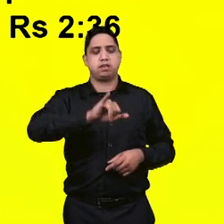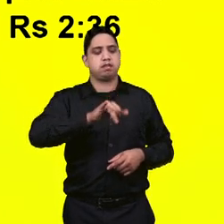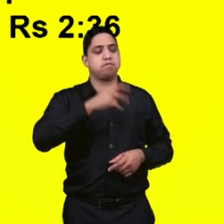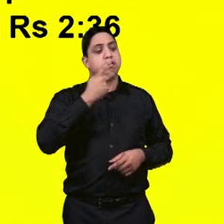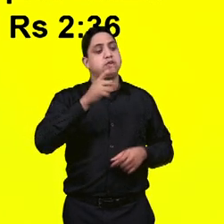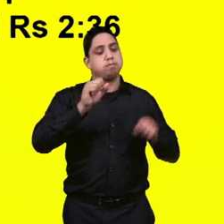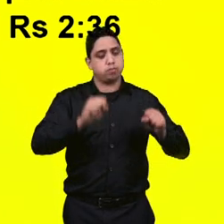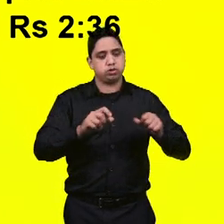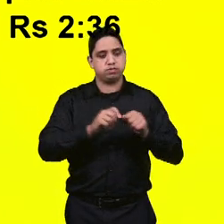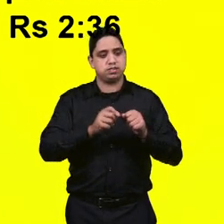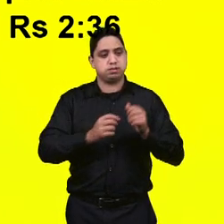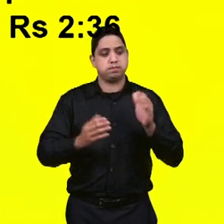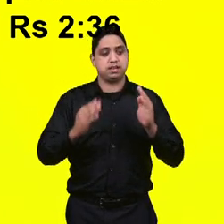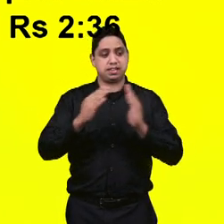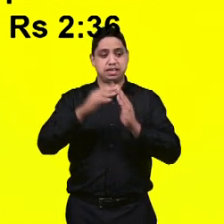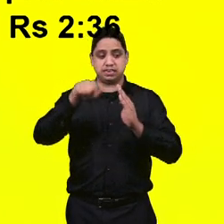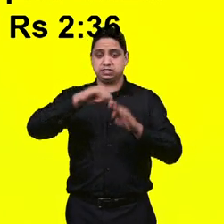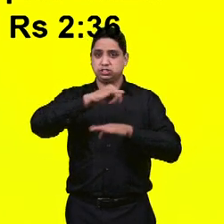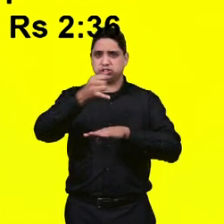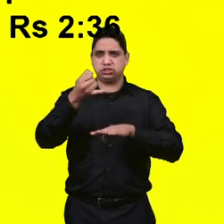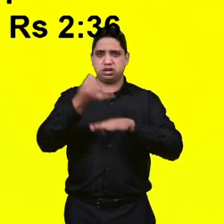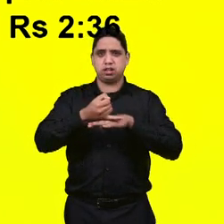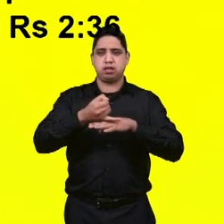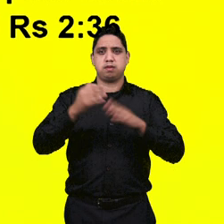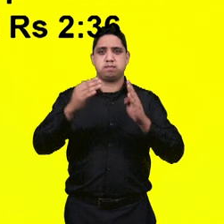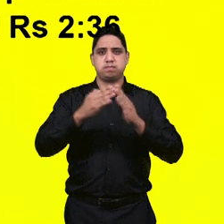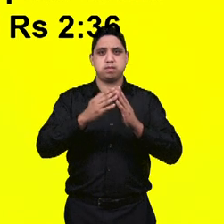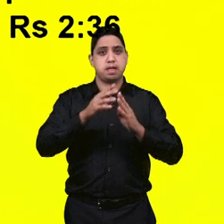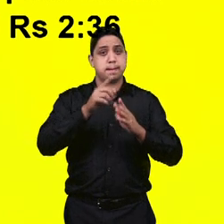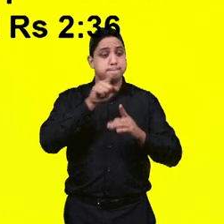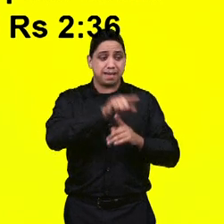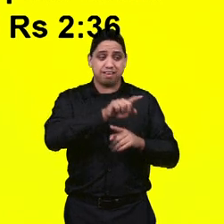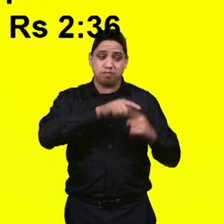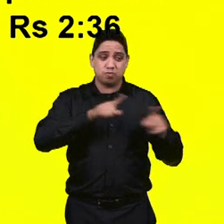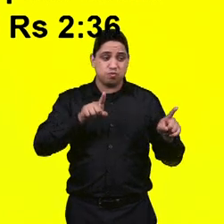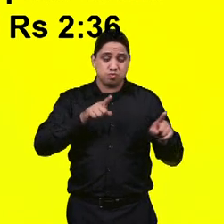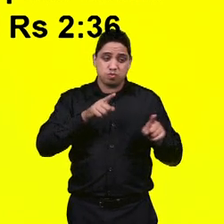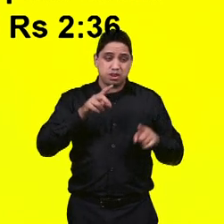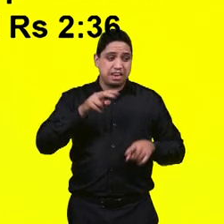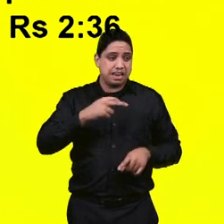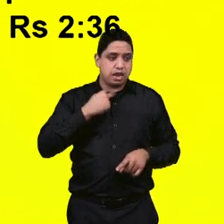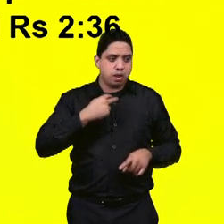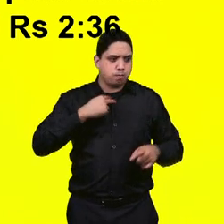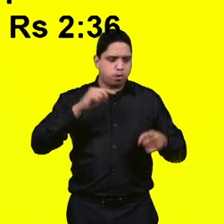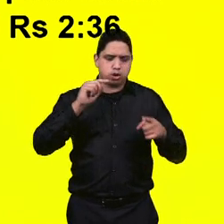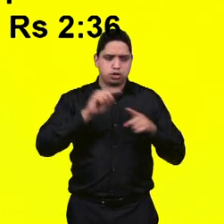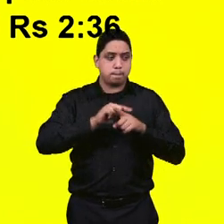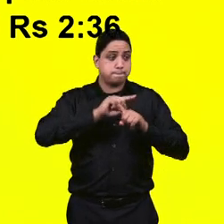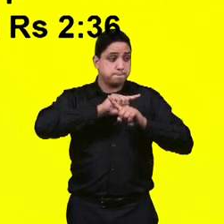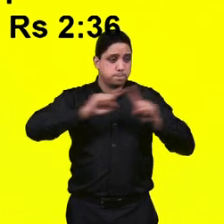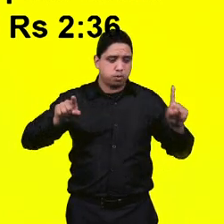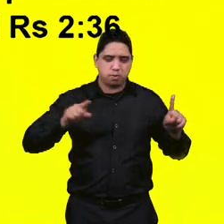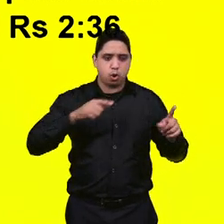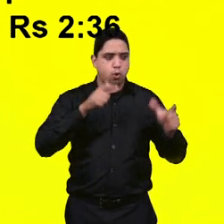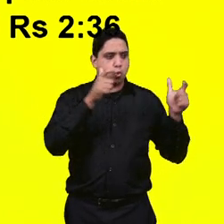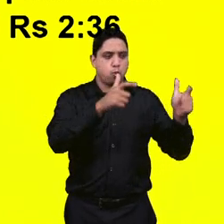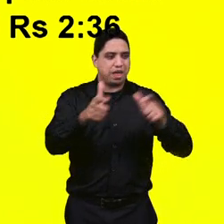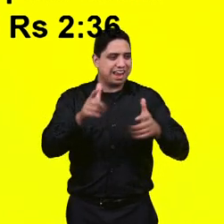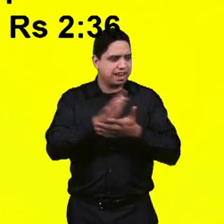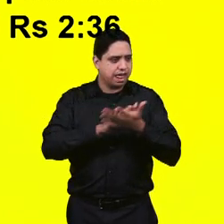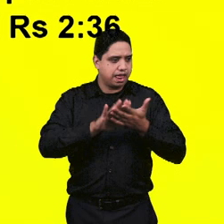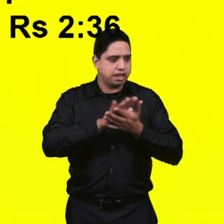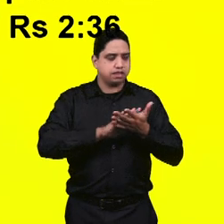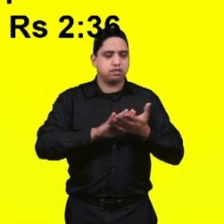construis une maison à Jérusalem et habite là. Il ne quitte pas la ville, ni d'un côté ni de l'autre. Siméi, il a vécu